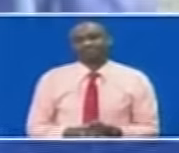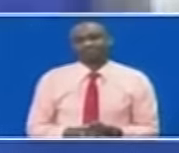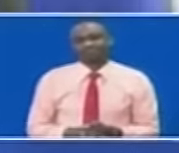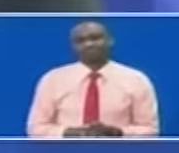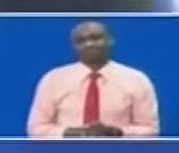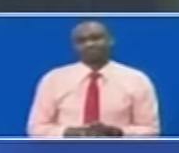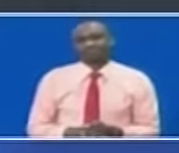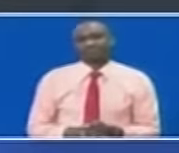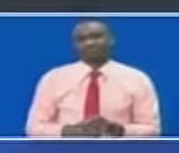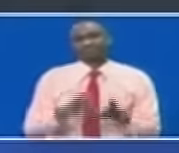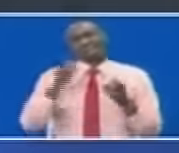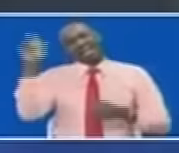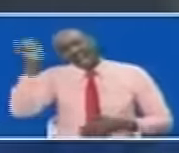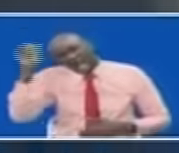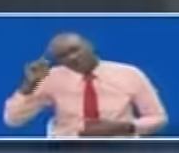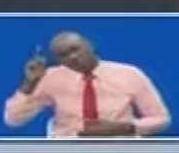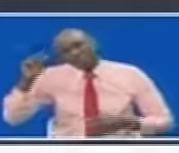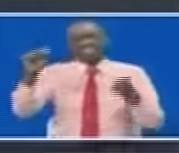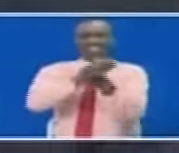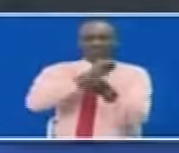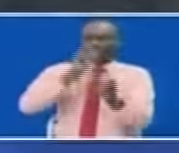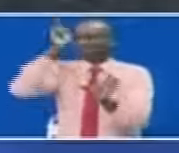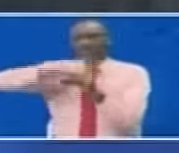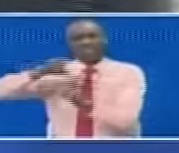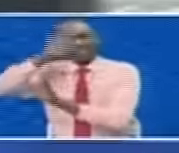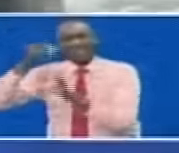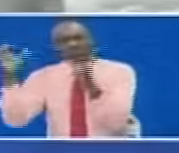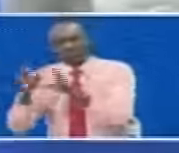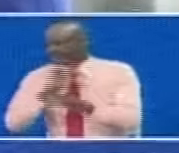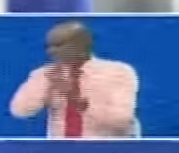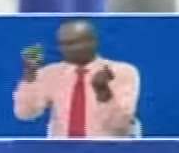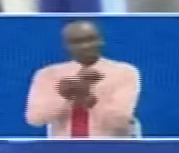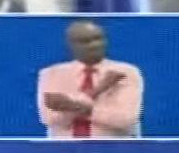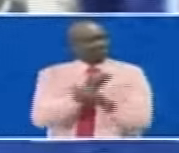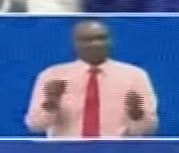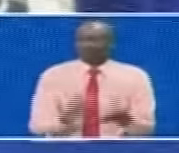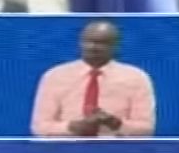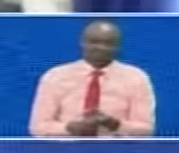KANU is not going to break up. KANU is not going to dissolve.